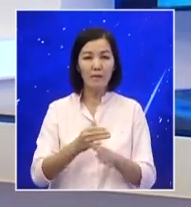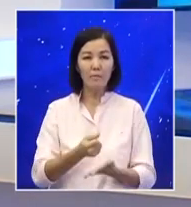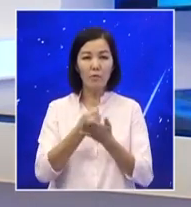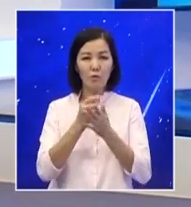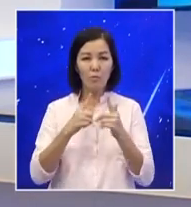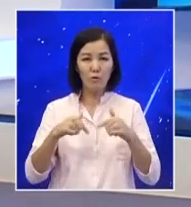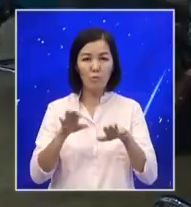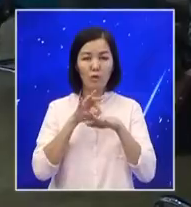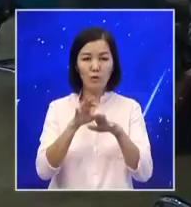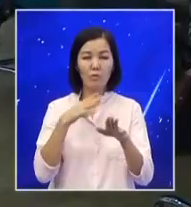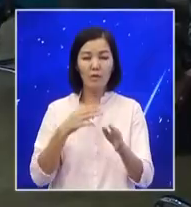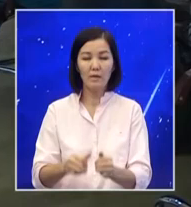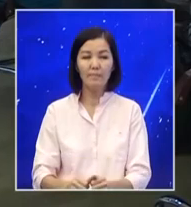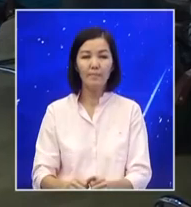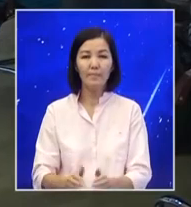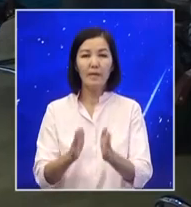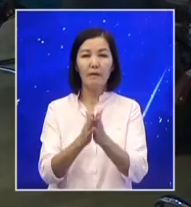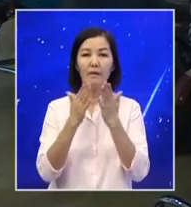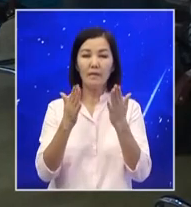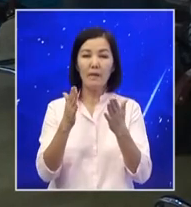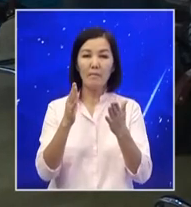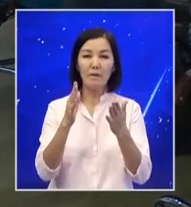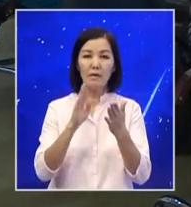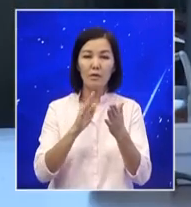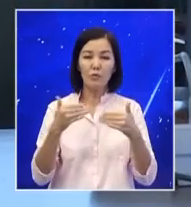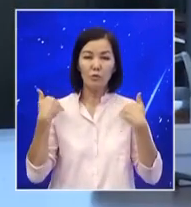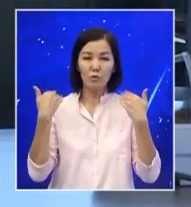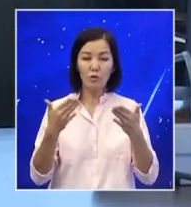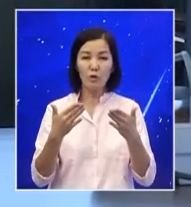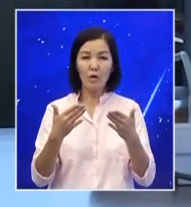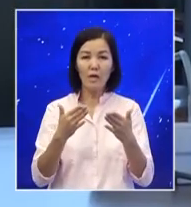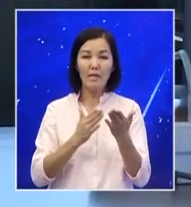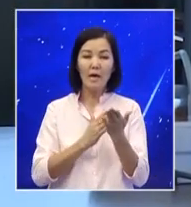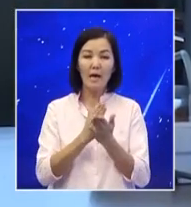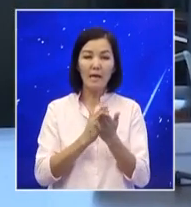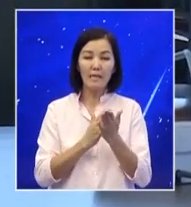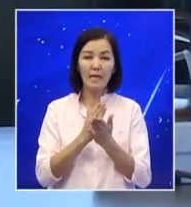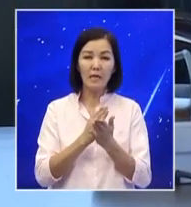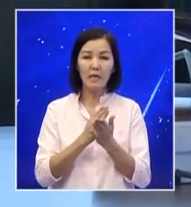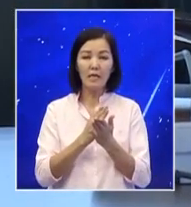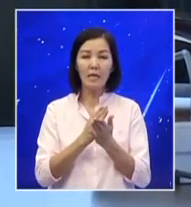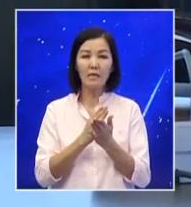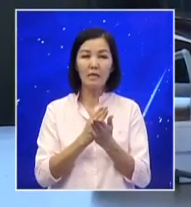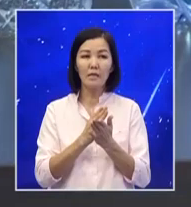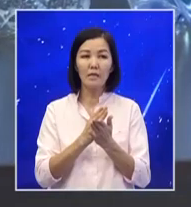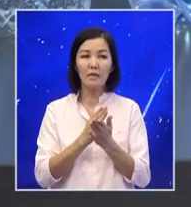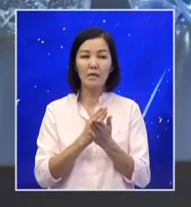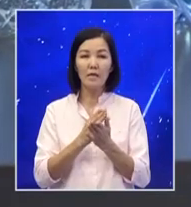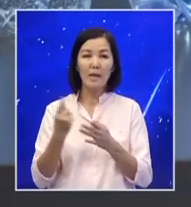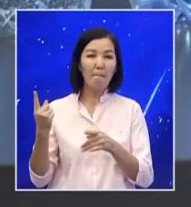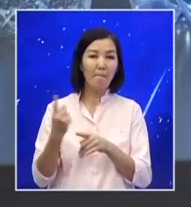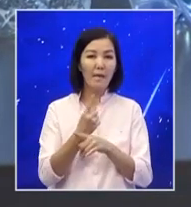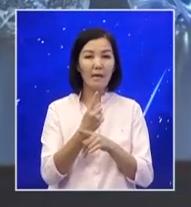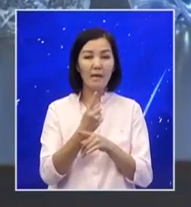отыр. Кітабы шыққан 14 ақын жазушының қатарында ардагер ұстаз Жұмабала Балақаранова да бар. Бұл оның жарық көріп